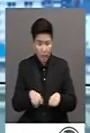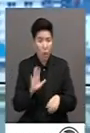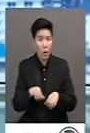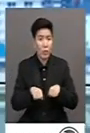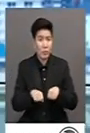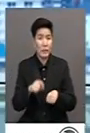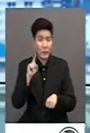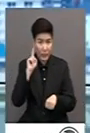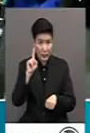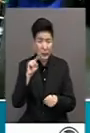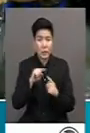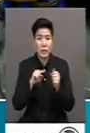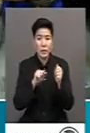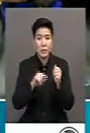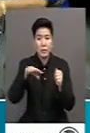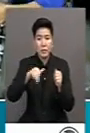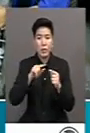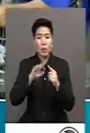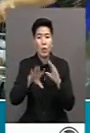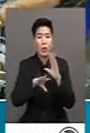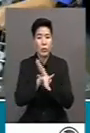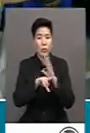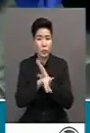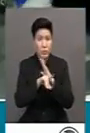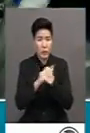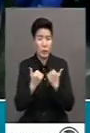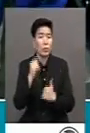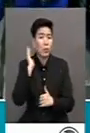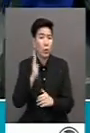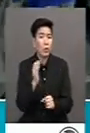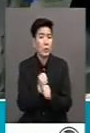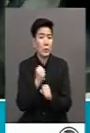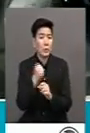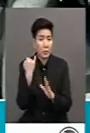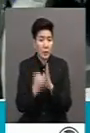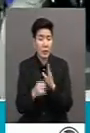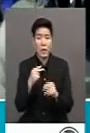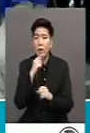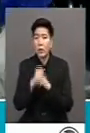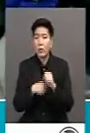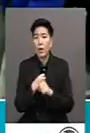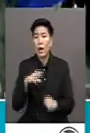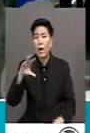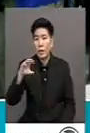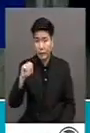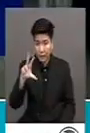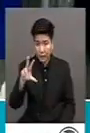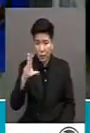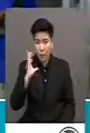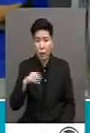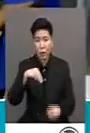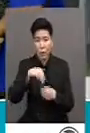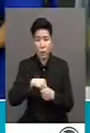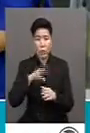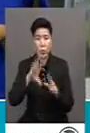สรรพสินค้าแห่งหนึ่งที่อำเภอเมืองจังหวัดชลบุรีแล้วก็นำตัวผู้ต้องหานะครับอายุ53ปีแล้วเป็นคน